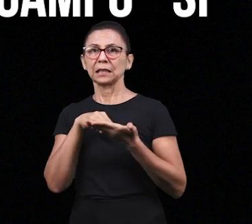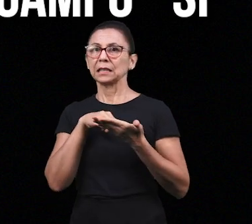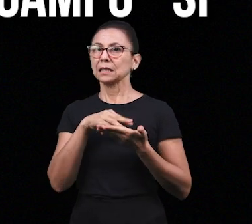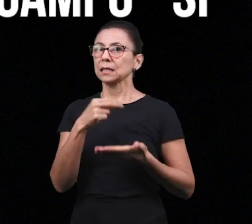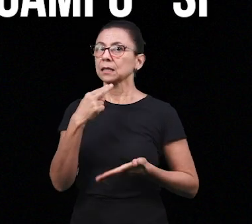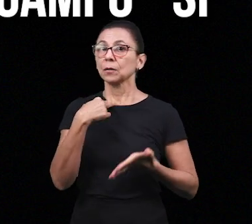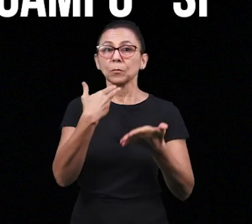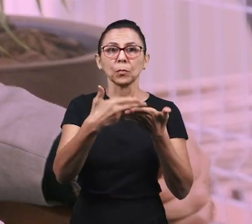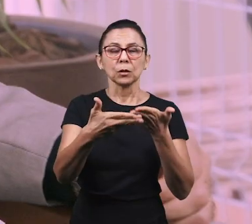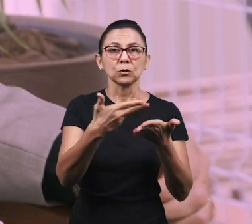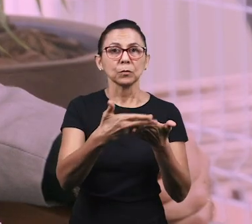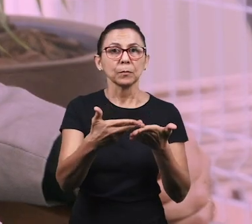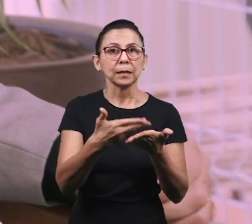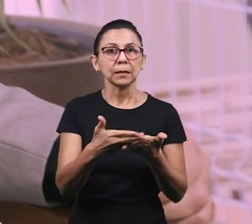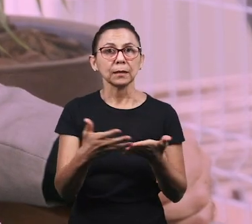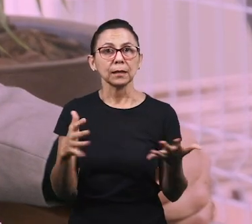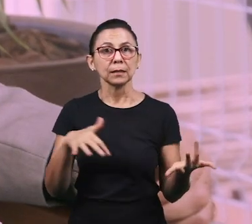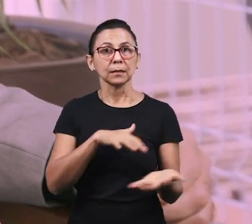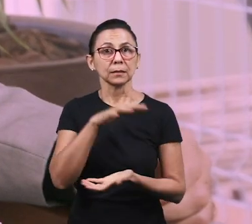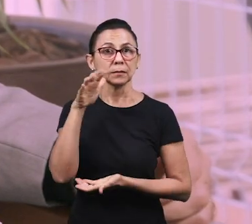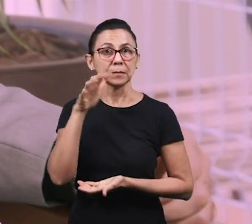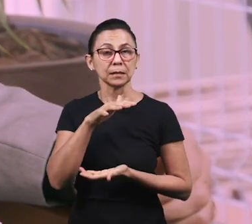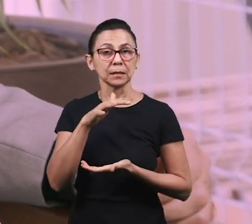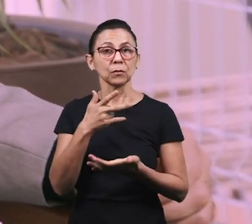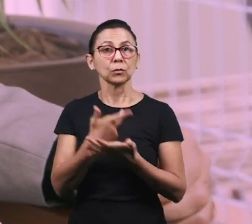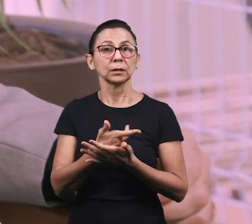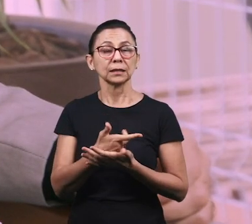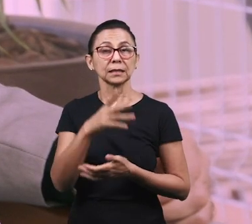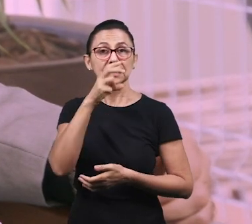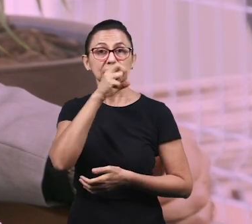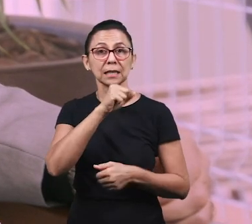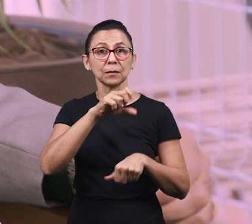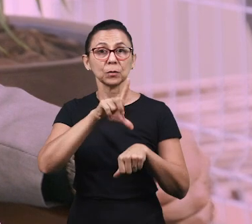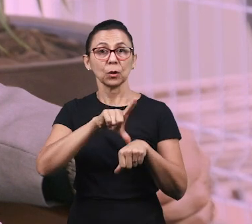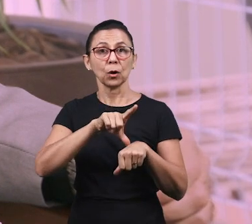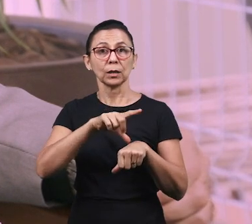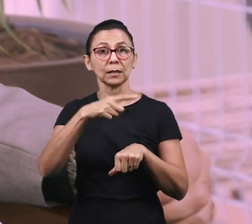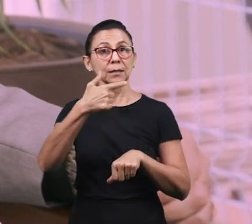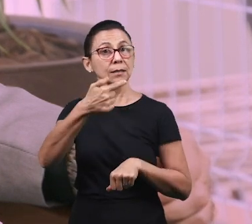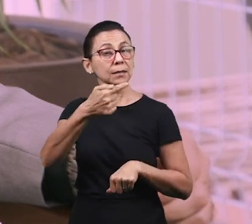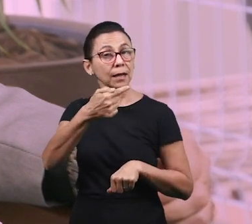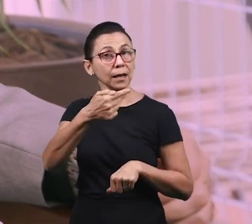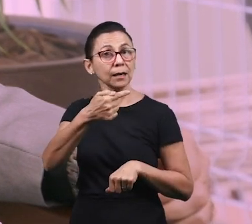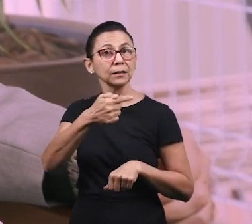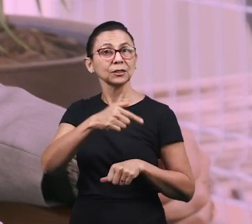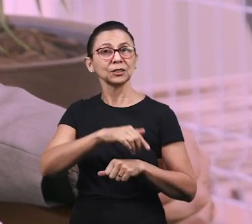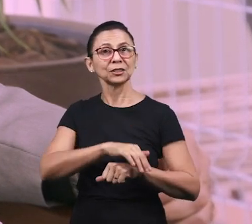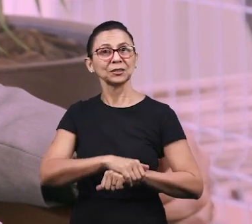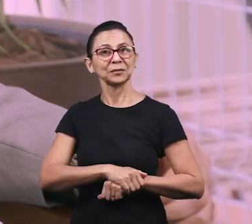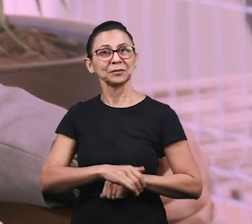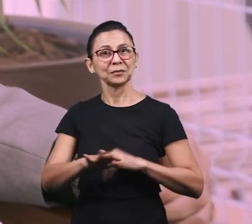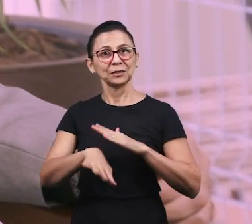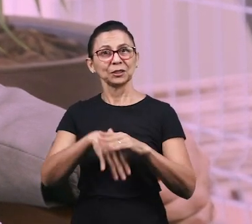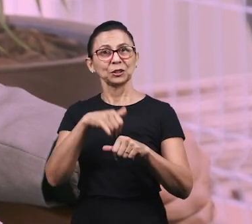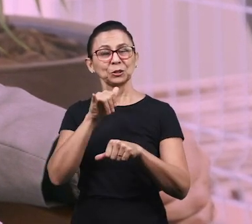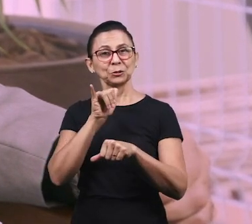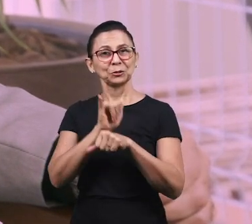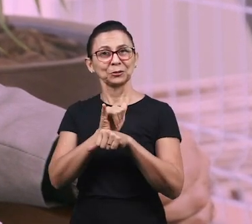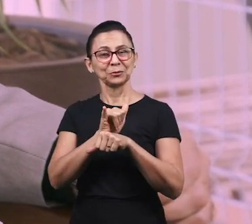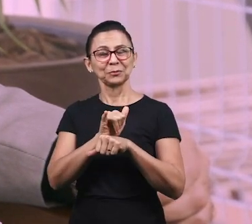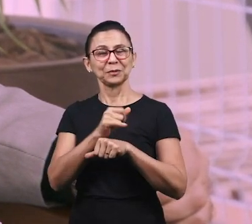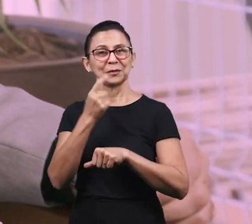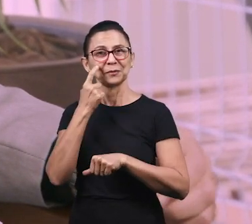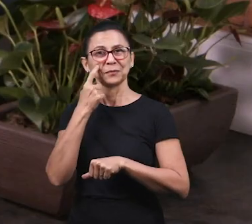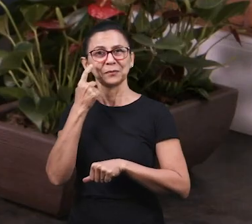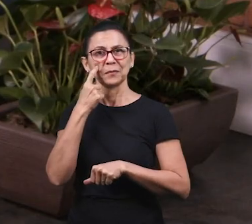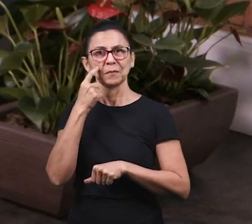pas, la transmission sera ce samedi à 19h par l'horaire du Brésil à travers notre canal YouTube.